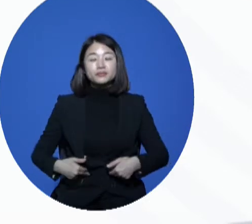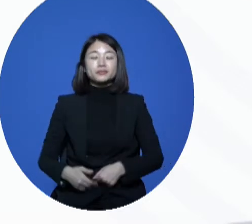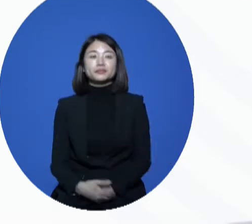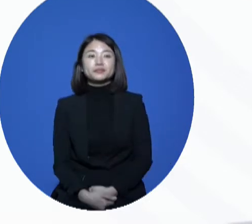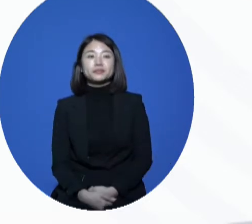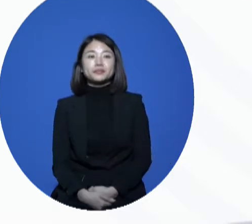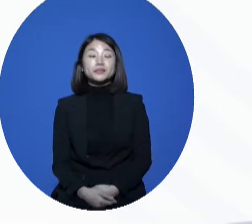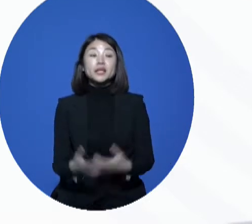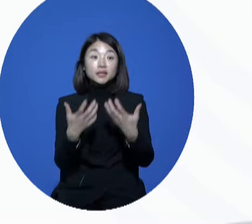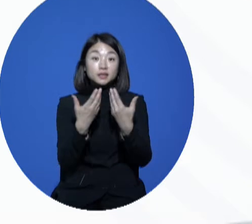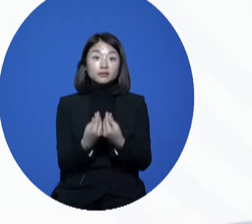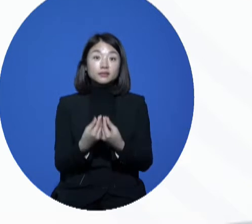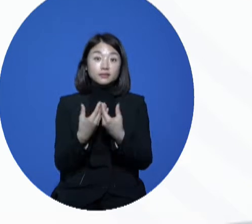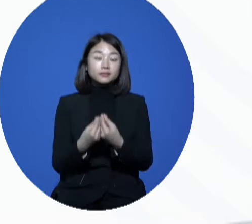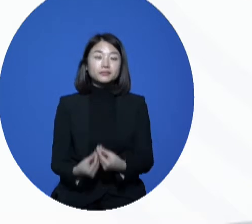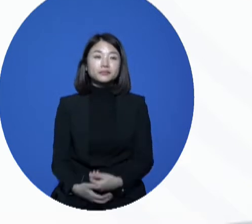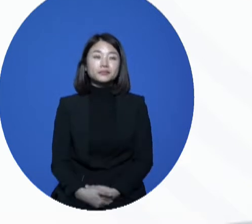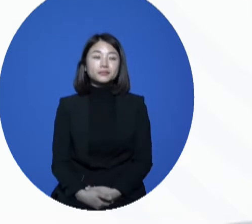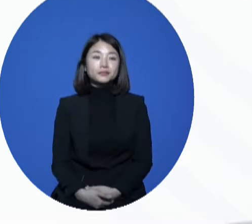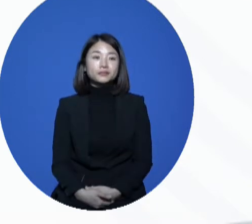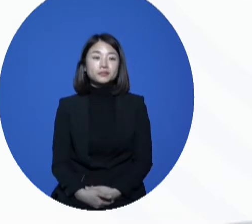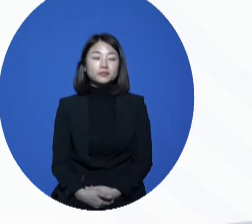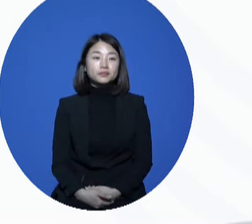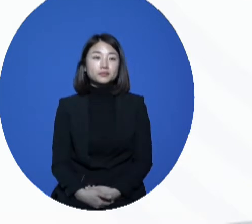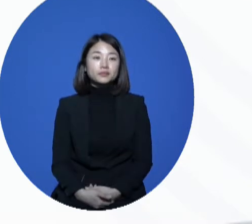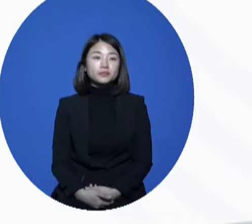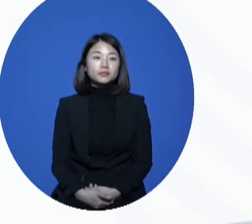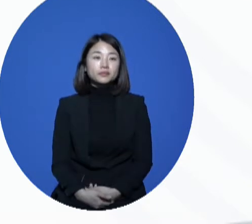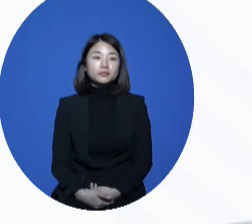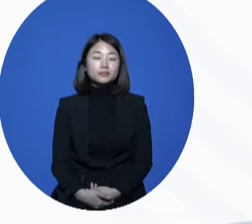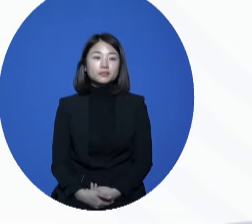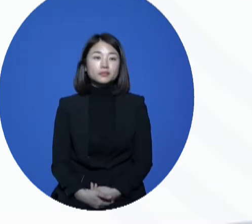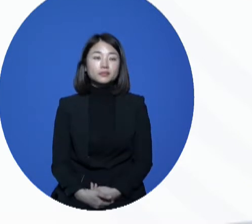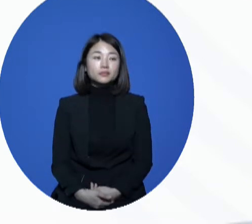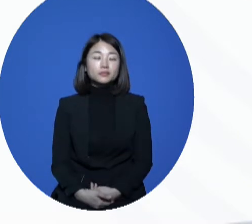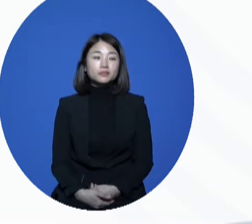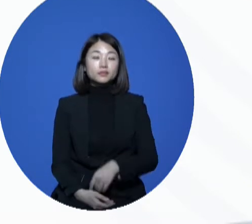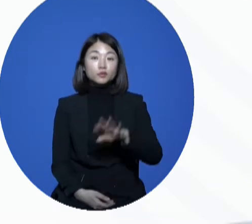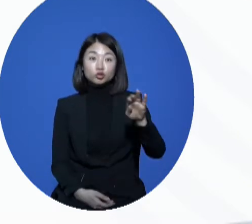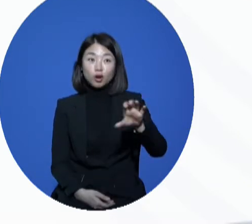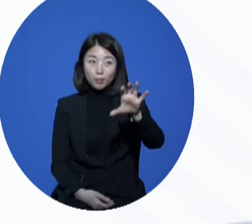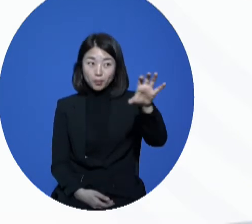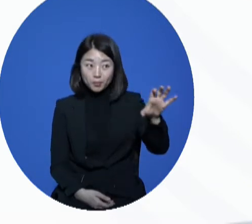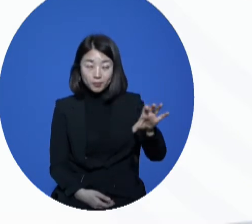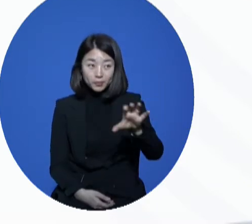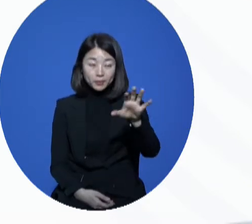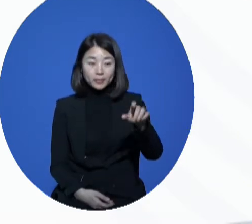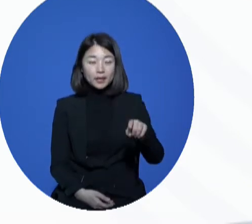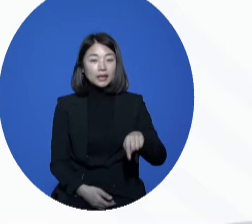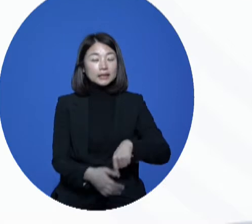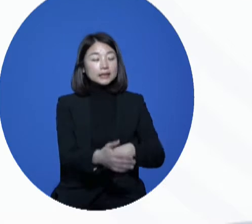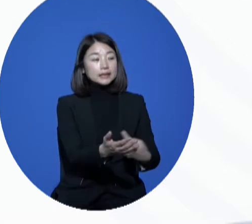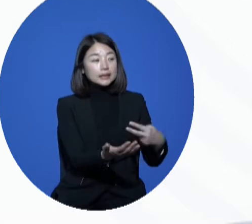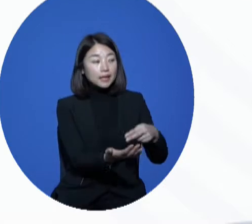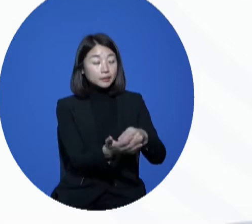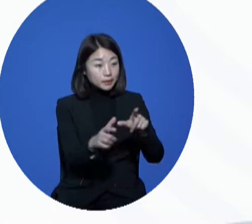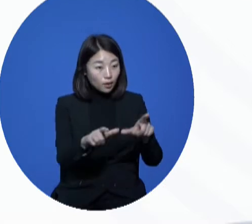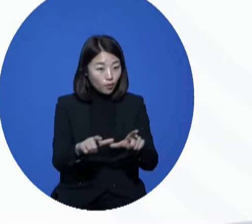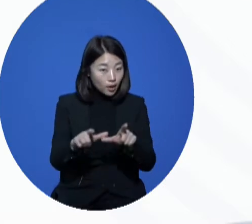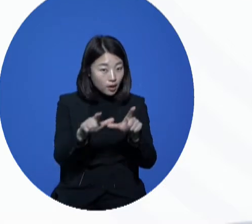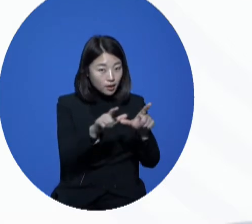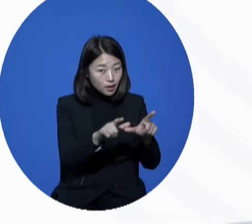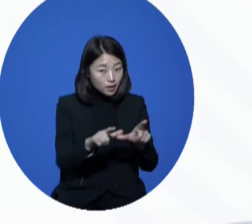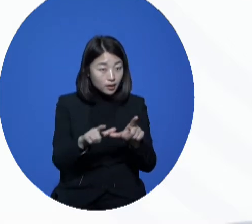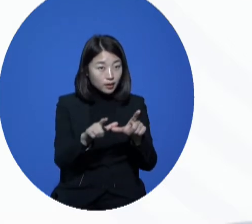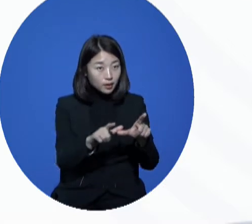필요합니다. 예를 들어 EU의 NGO들, 또 유럽의 자립생활